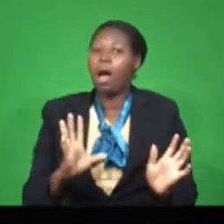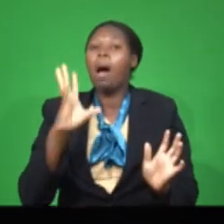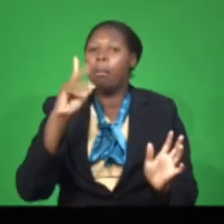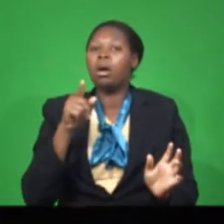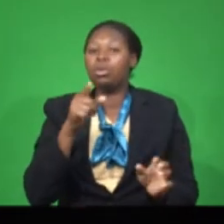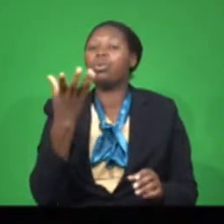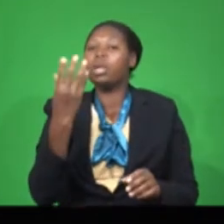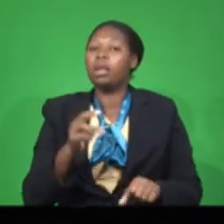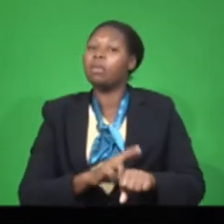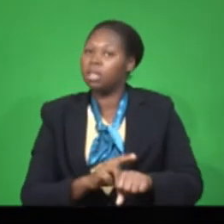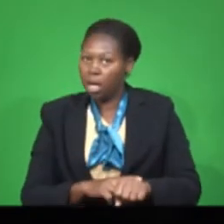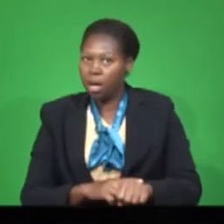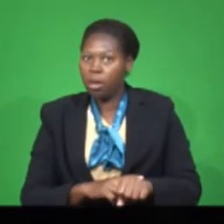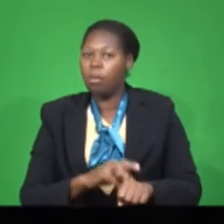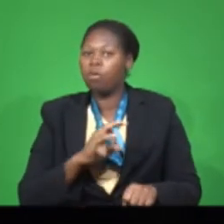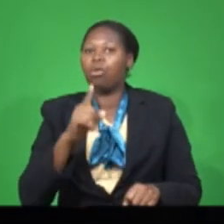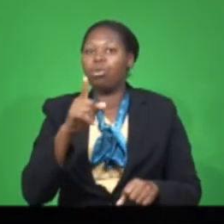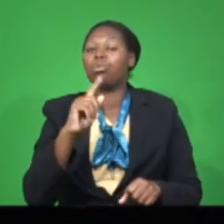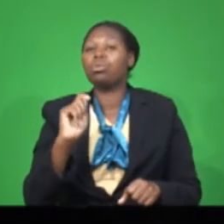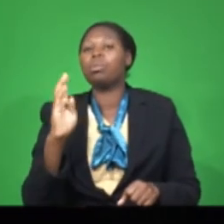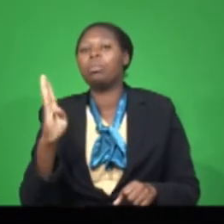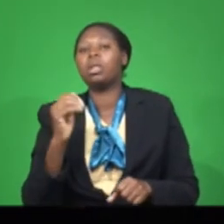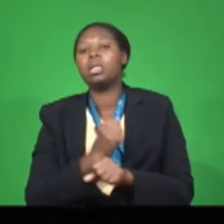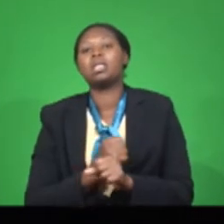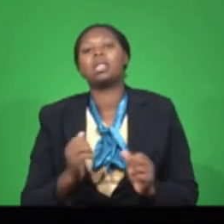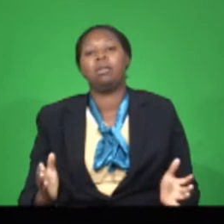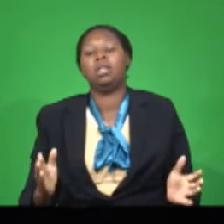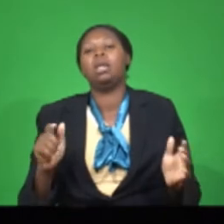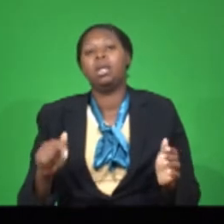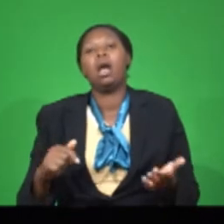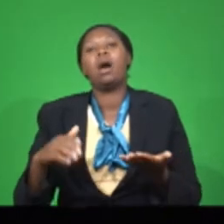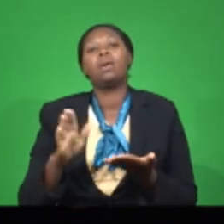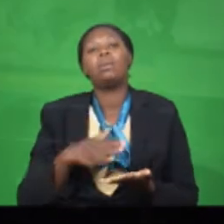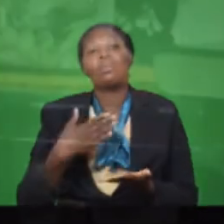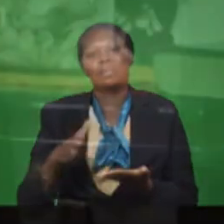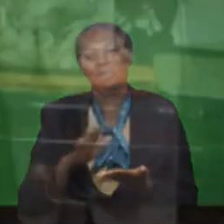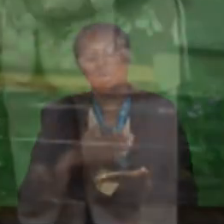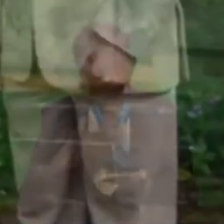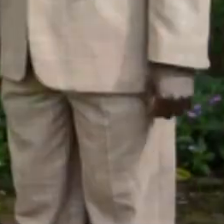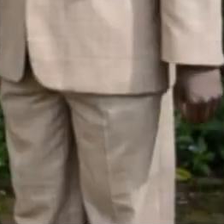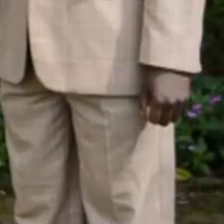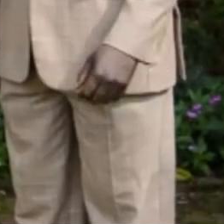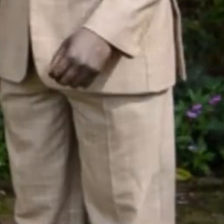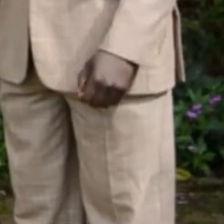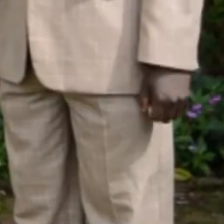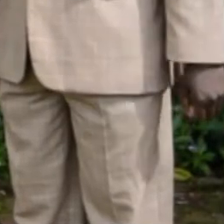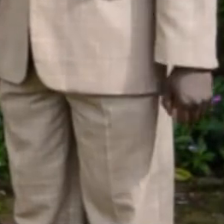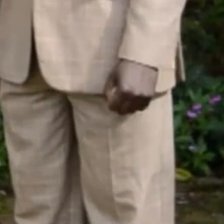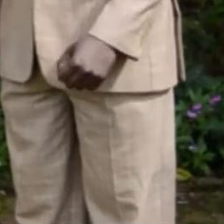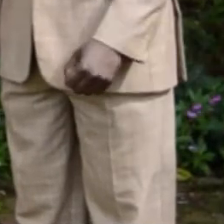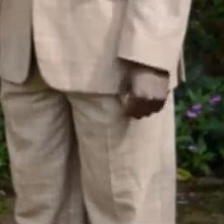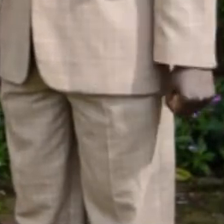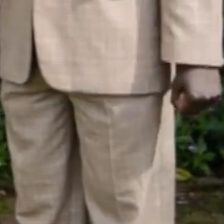anikate. Tibonzwa kapo kazuri. Tigoya tenda mberi nenyaya yakanaka. Kuti tenzi